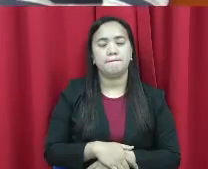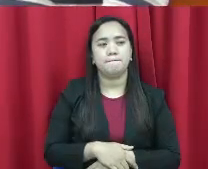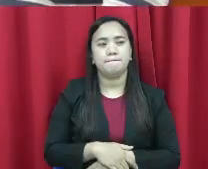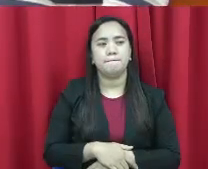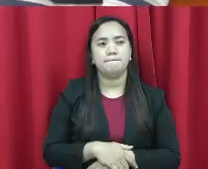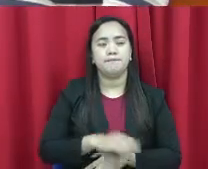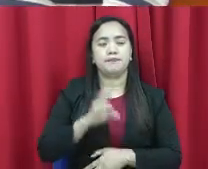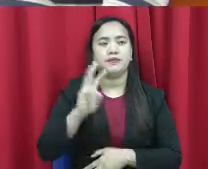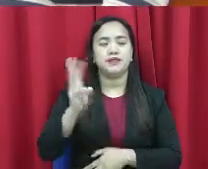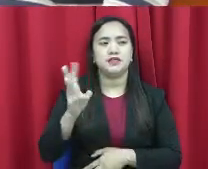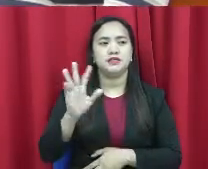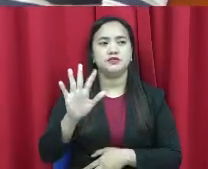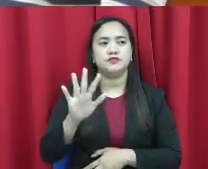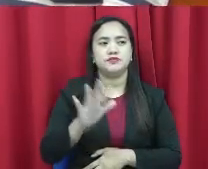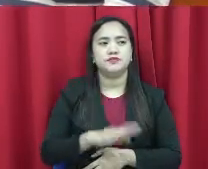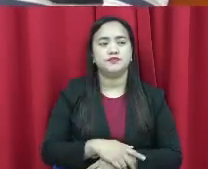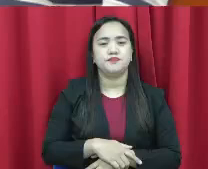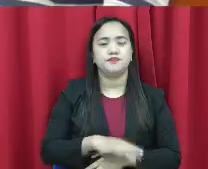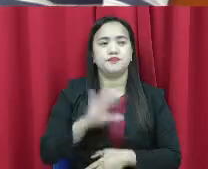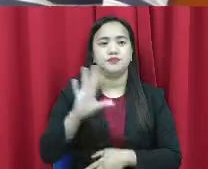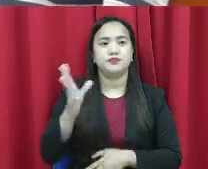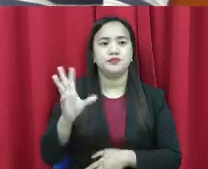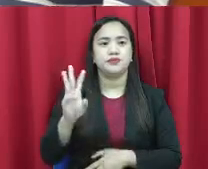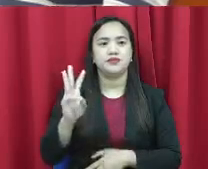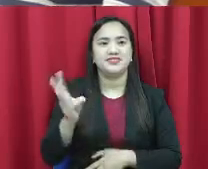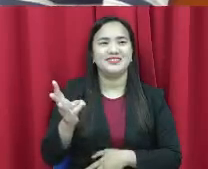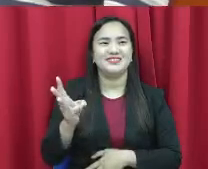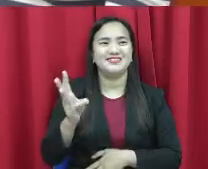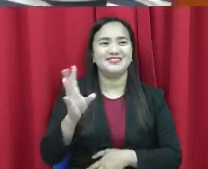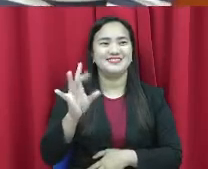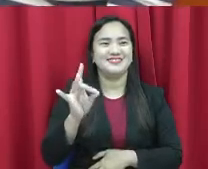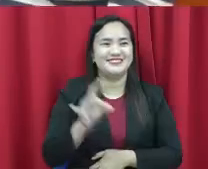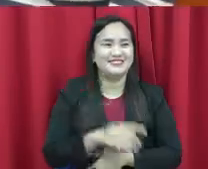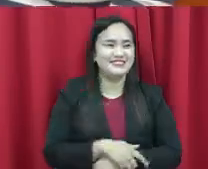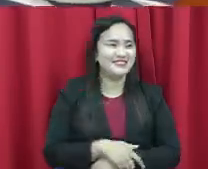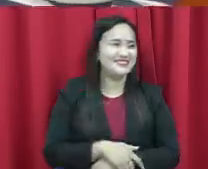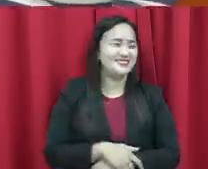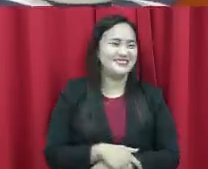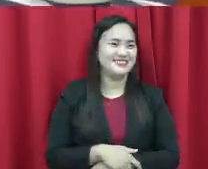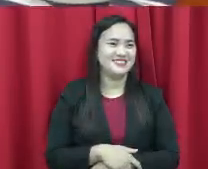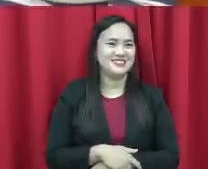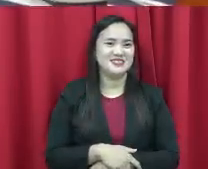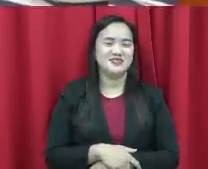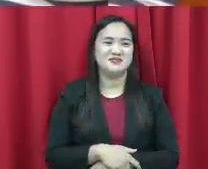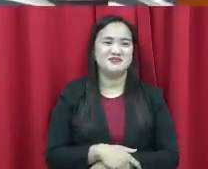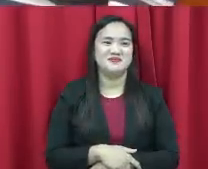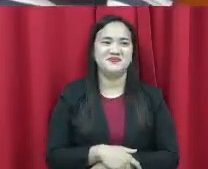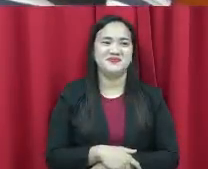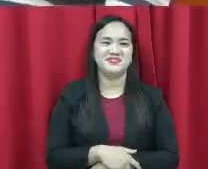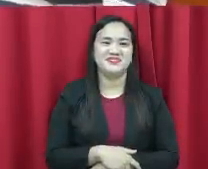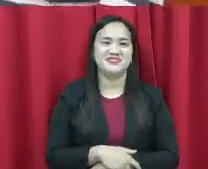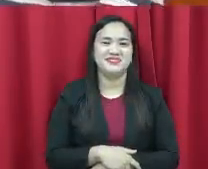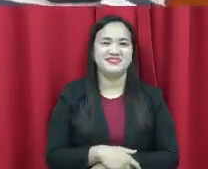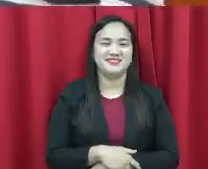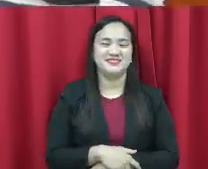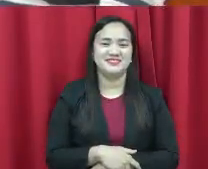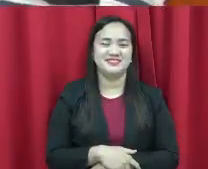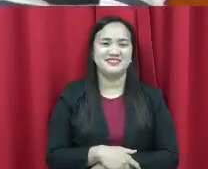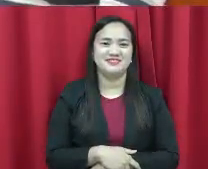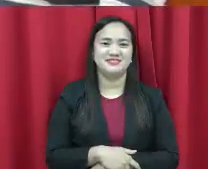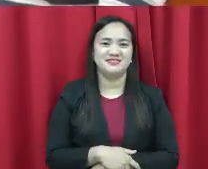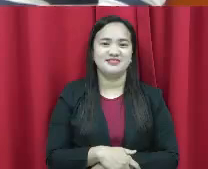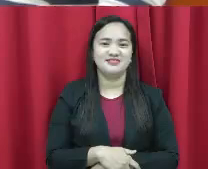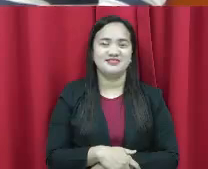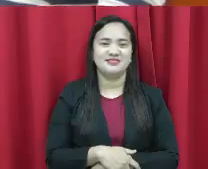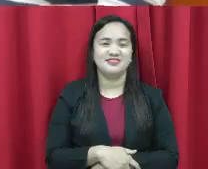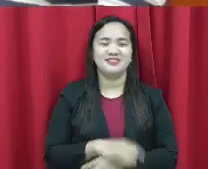65 kak 68 siel hindi h pa hindi pa 60 sir novel oo o So kaya